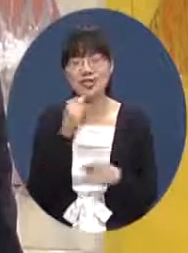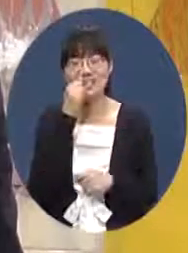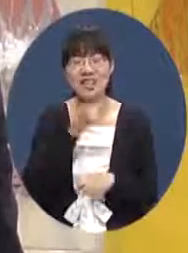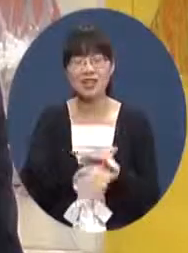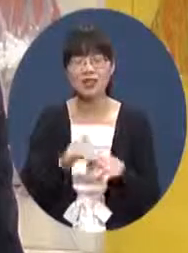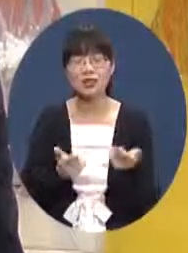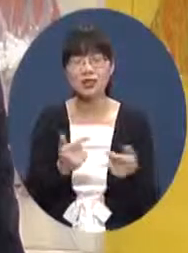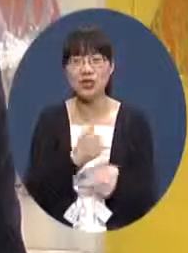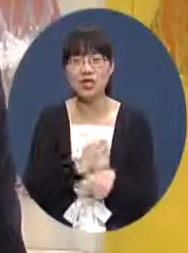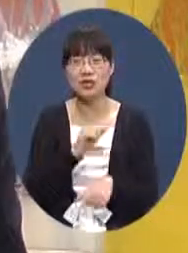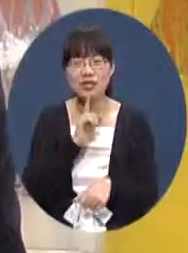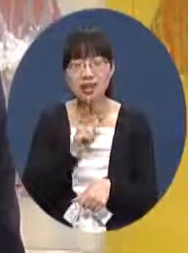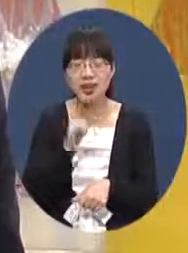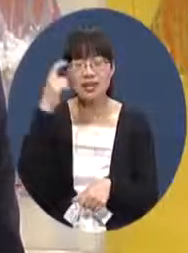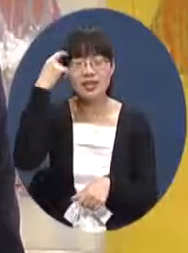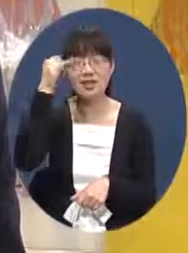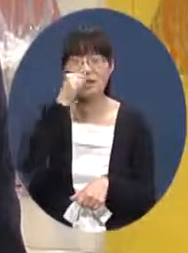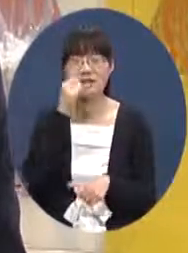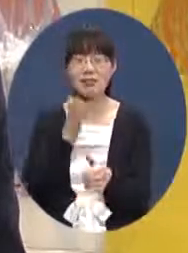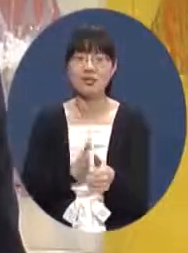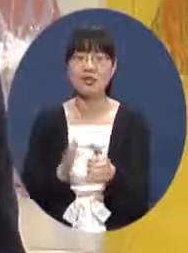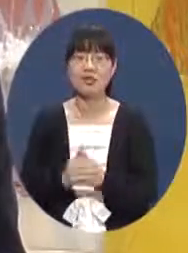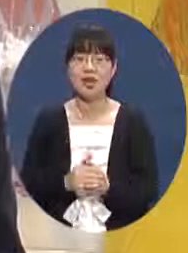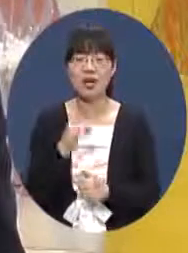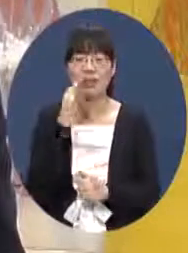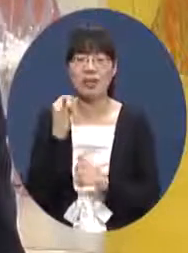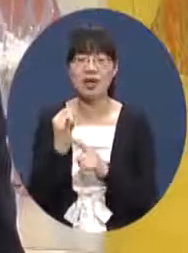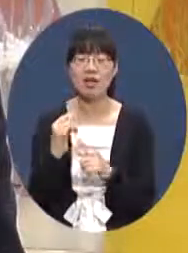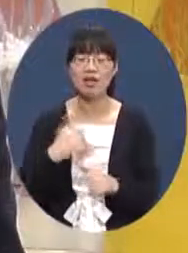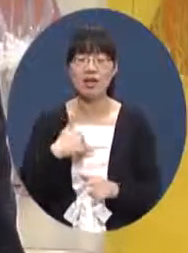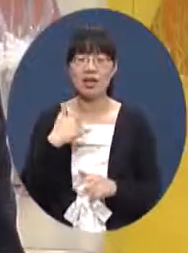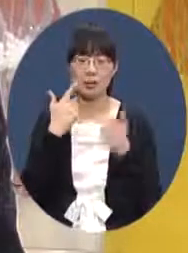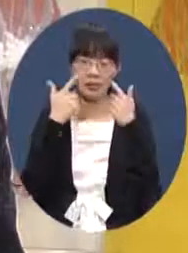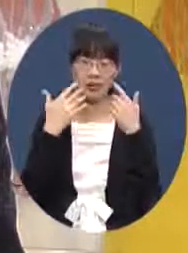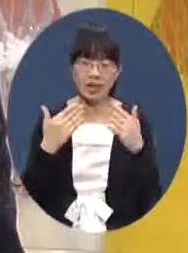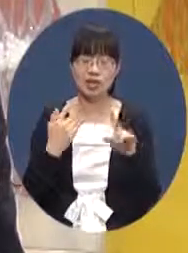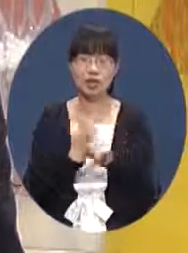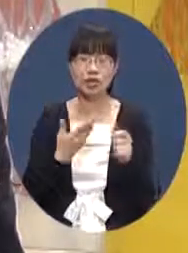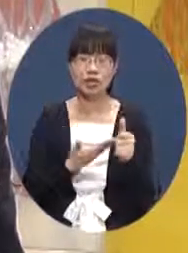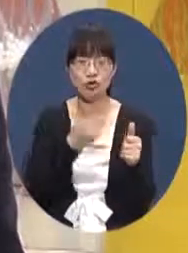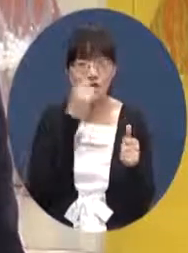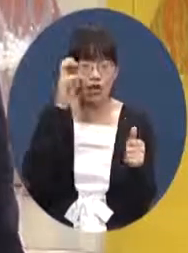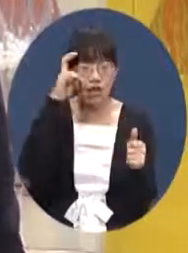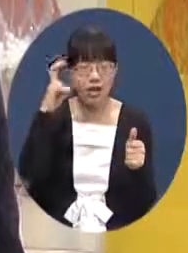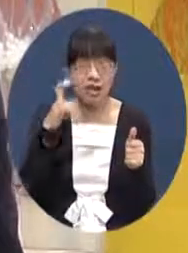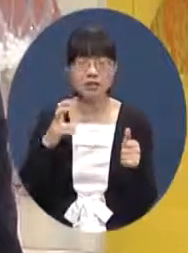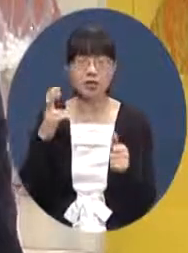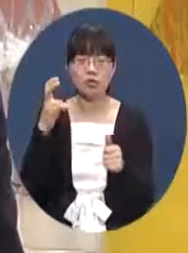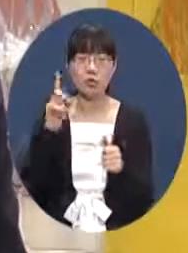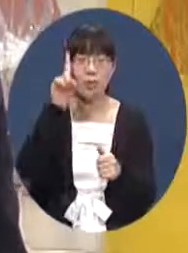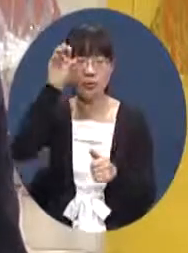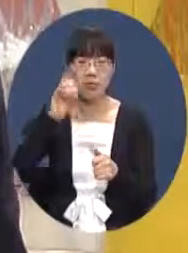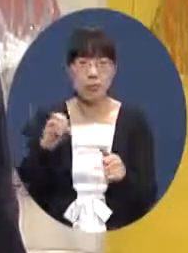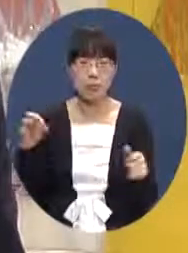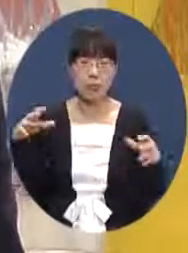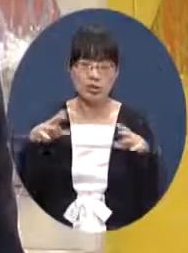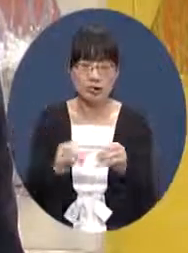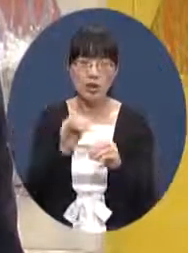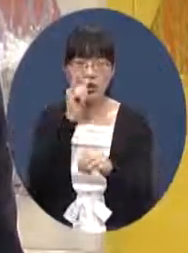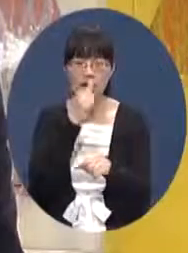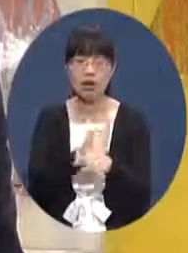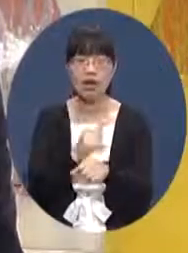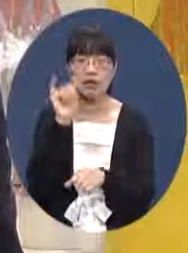잘 조절하겠다고 생각을 하셔야 됩니다. 엄마가 내가 이거 분명히 치료해 줄 거야. 이걸 뿌리 뽑을 수 있어. 하고 이게